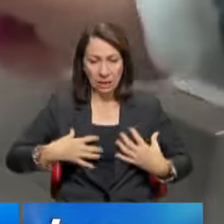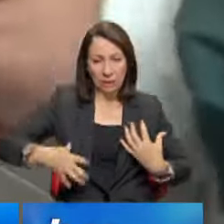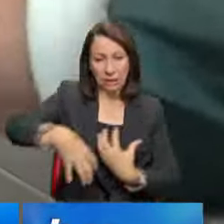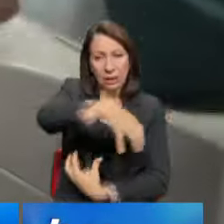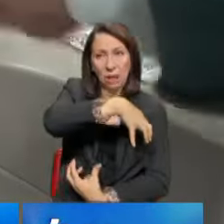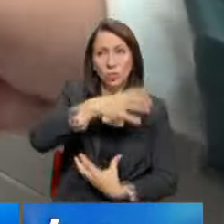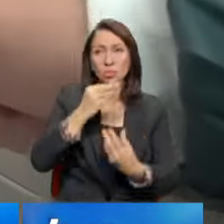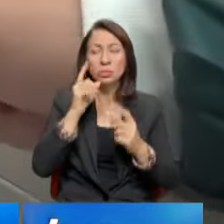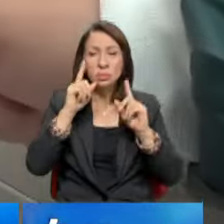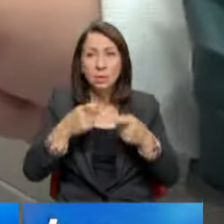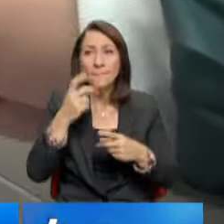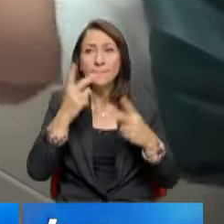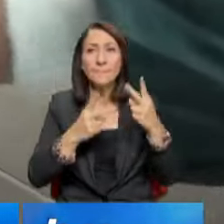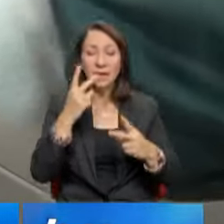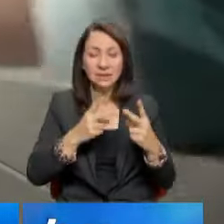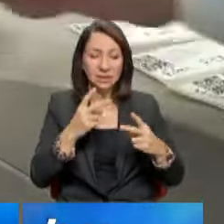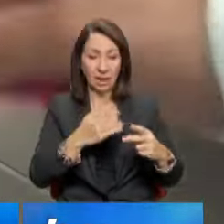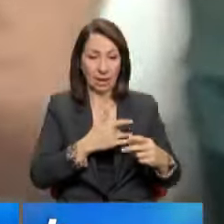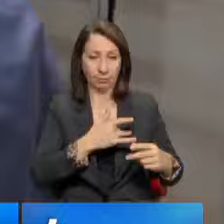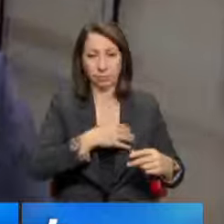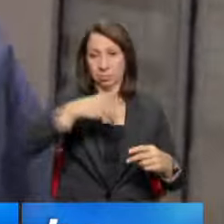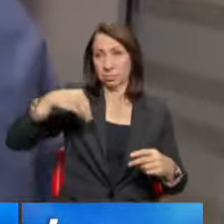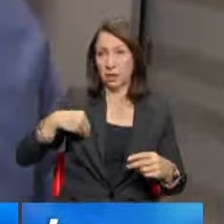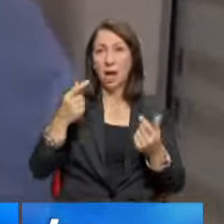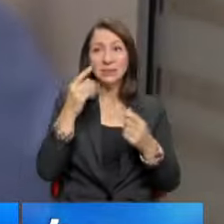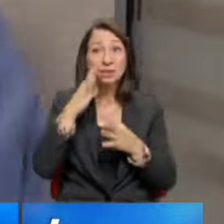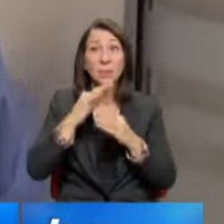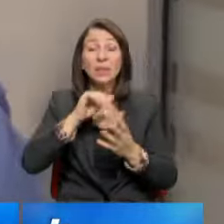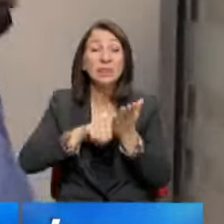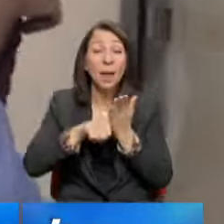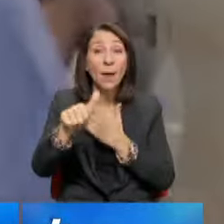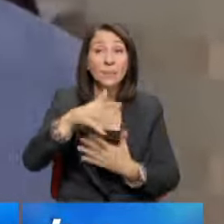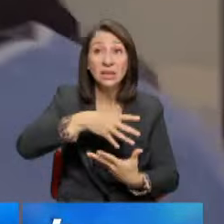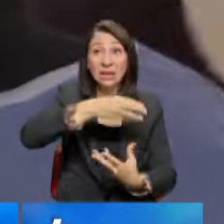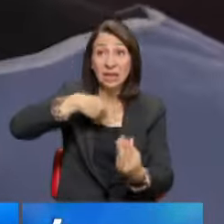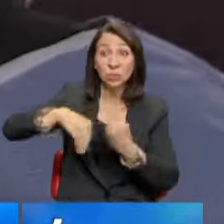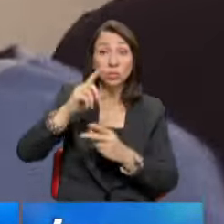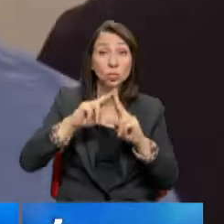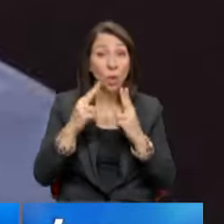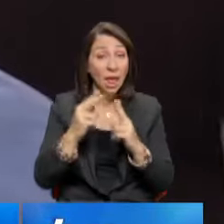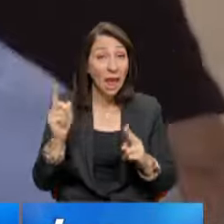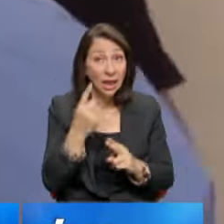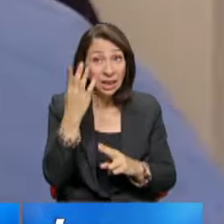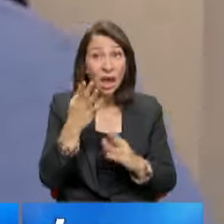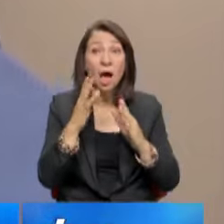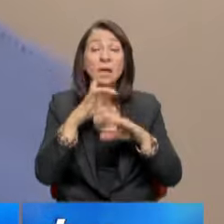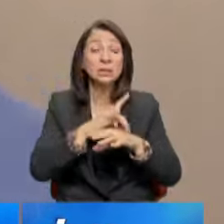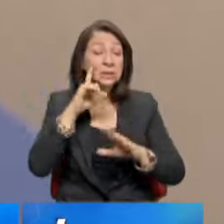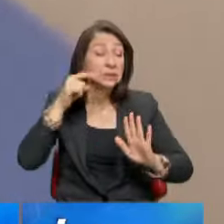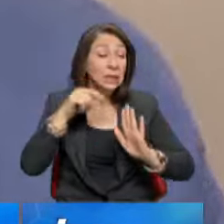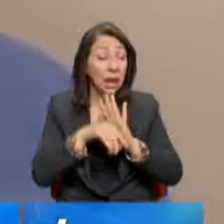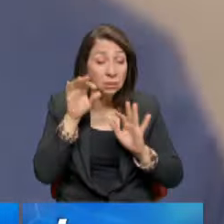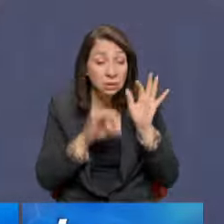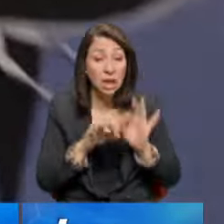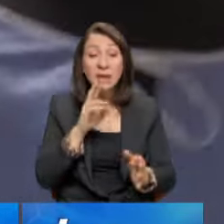olduğu teşhis edildi. Bazı organları ters yerde olan az sayıda hasta var ama tamamı ters, dünyada bir ilk. Hasta detaylı incelendi.